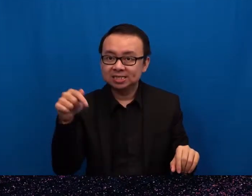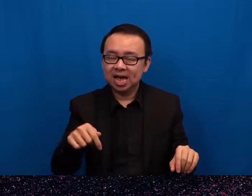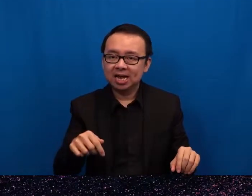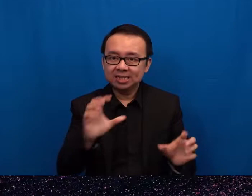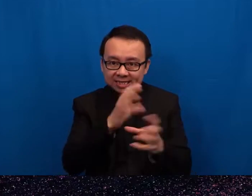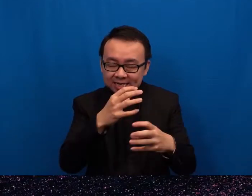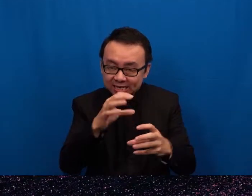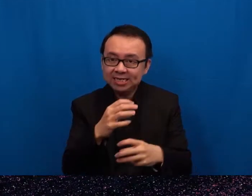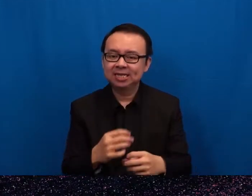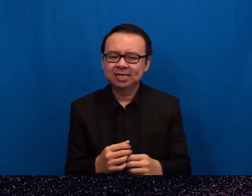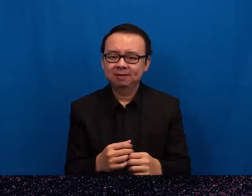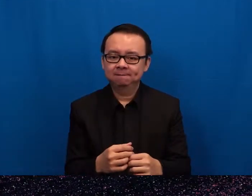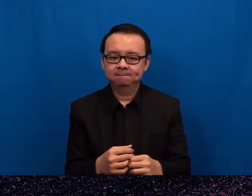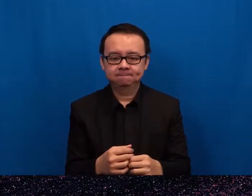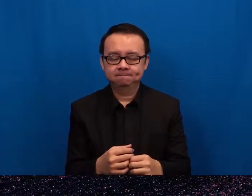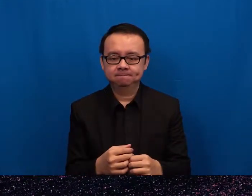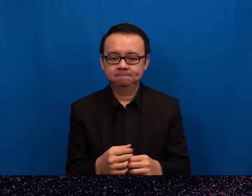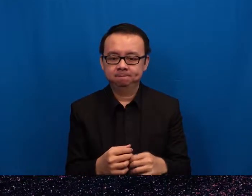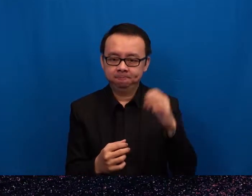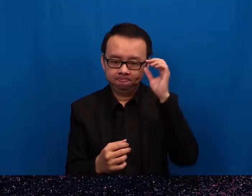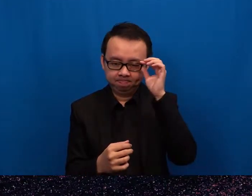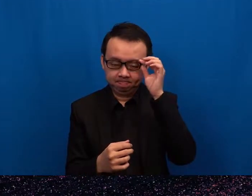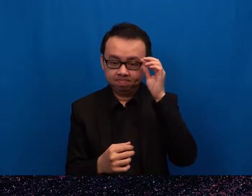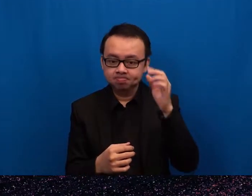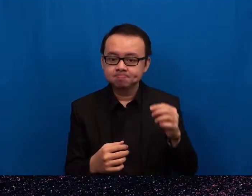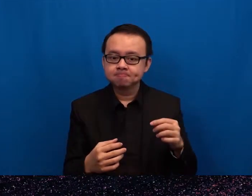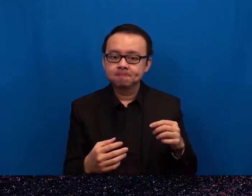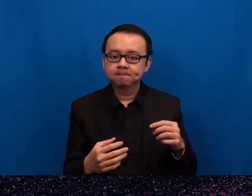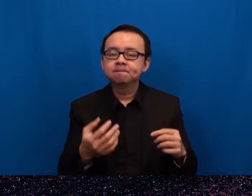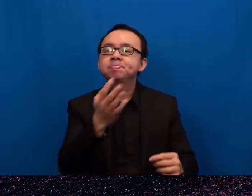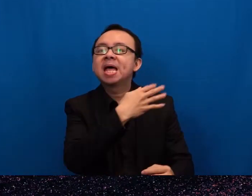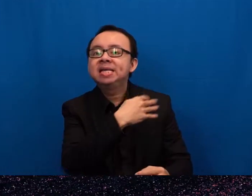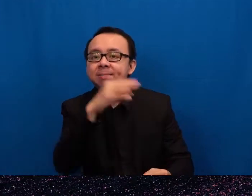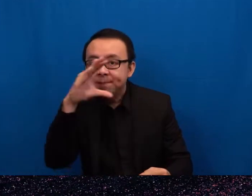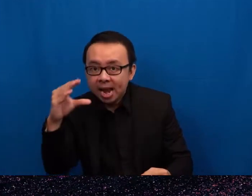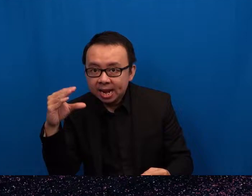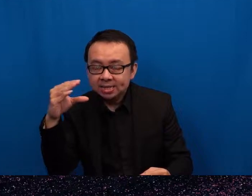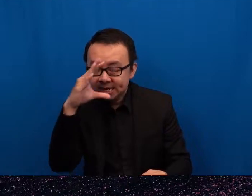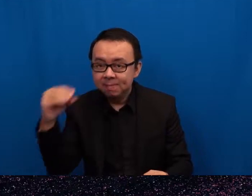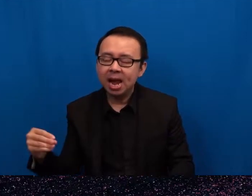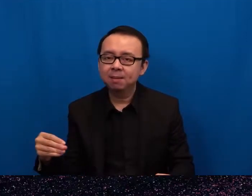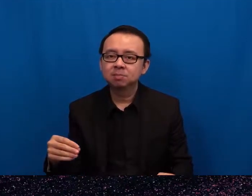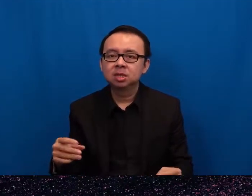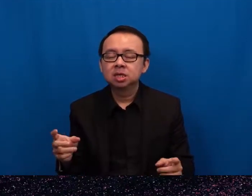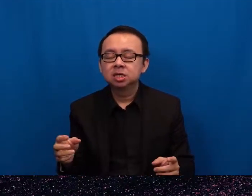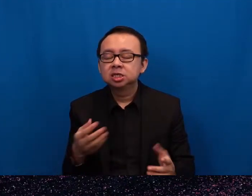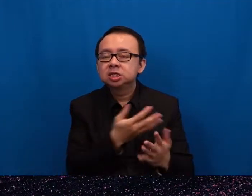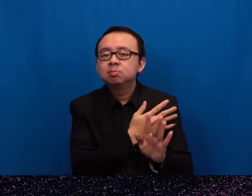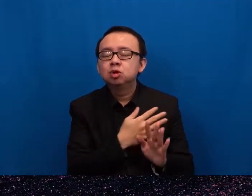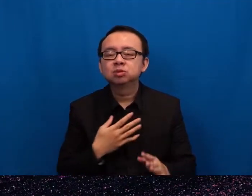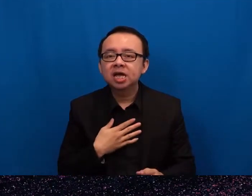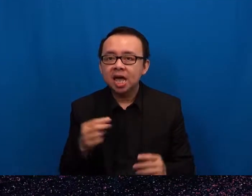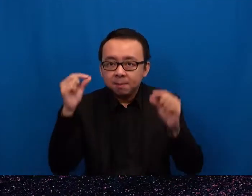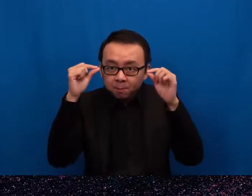Itu kemarin dulu. Tadi malam, lebih tepatnya tadi pagi sebelum saya bangun tidur. Saya